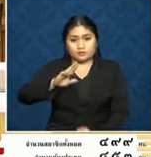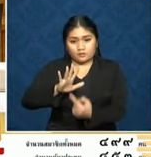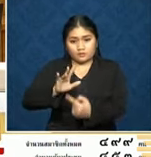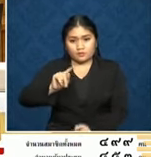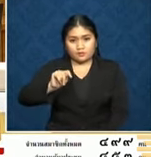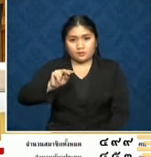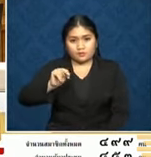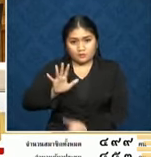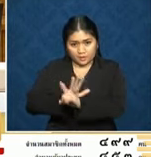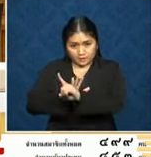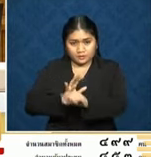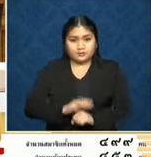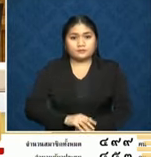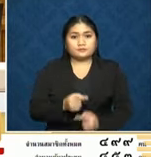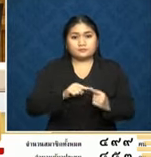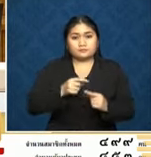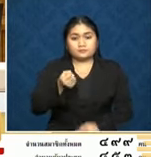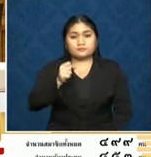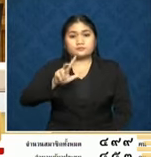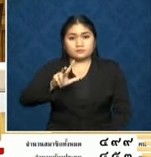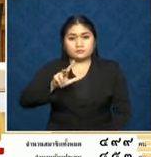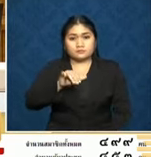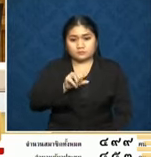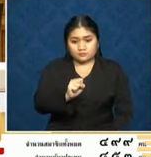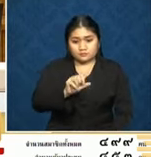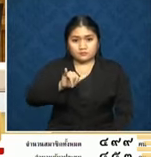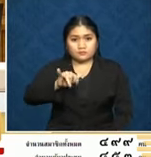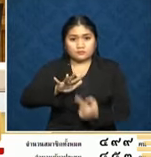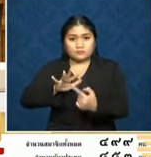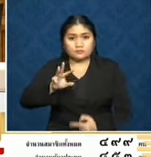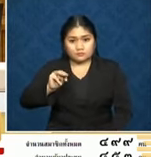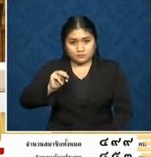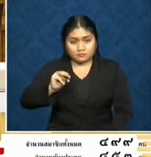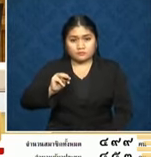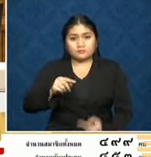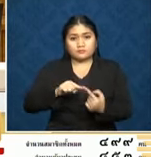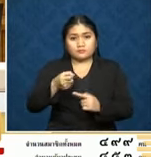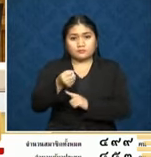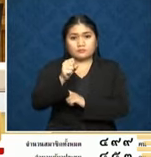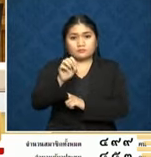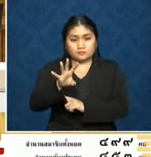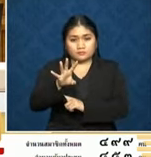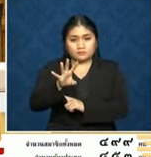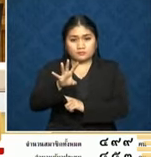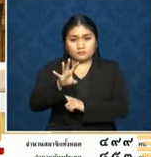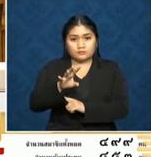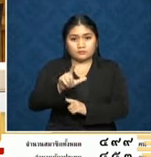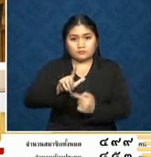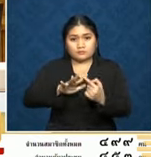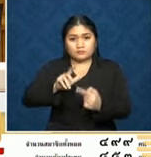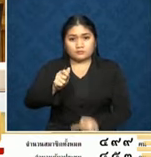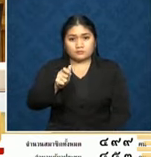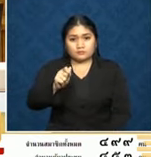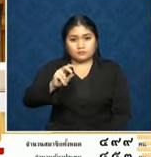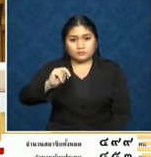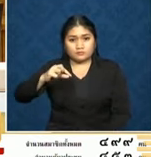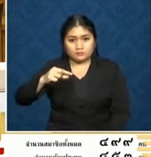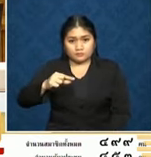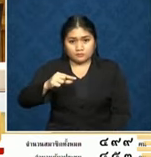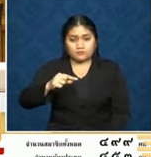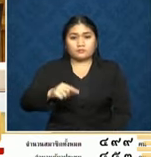ำริดกุล 13. นายสยามหัตถสงเคราะห์ 14. นางสาวระอองติยะภัยรัต